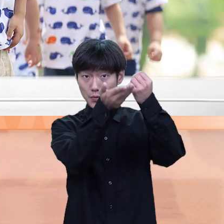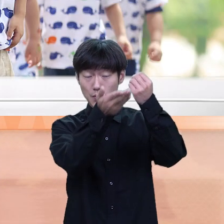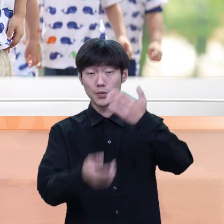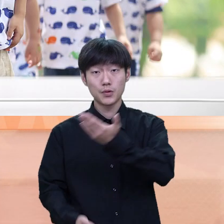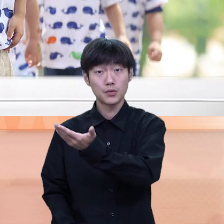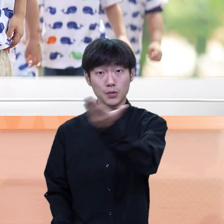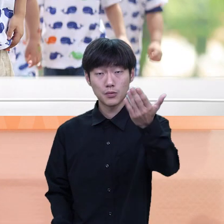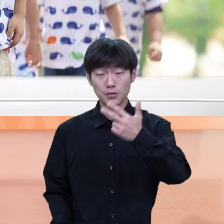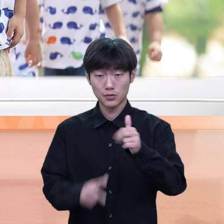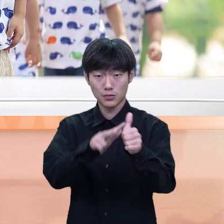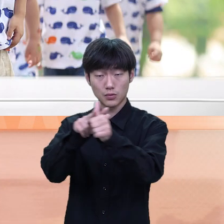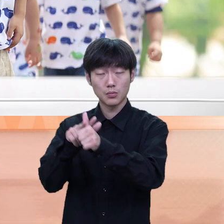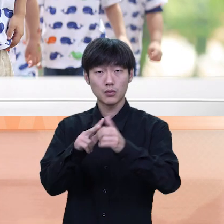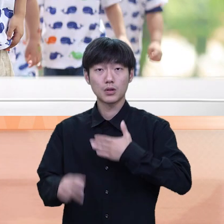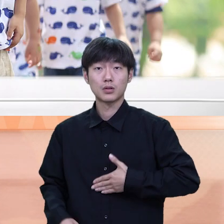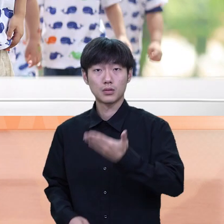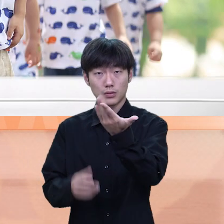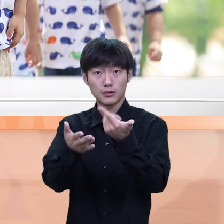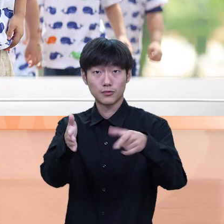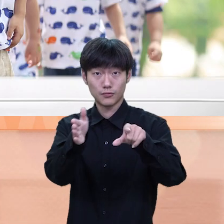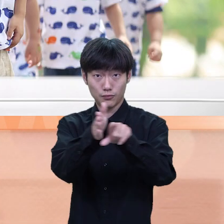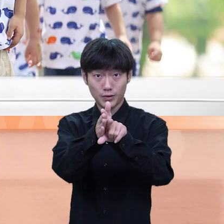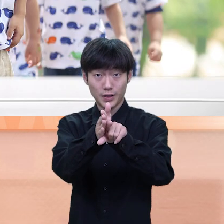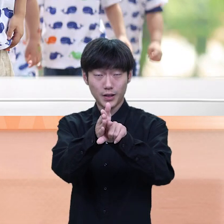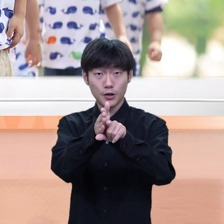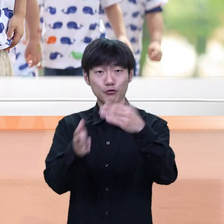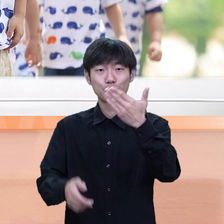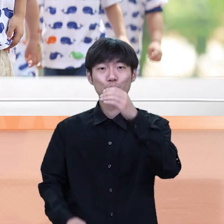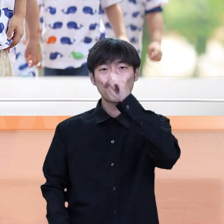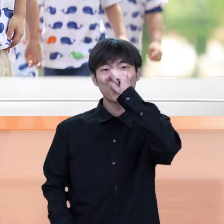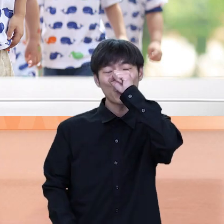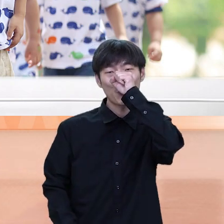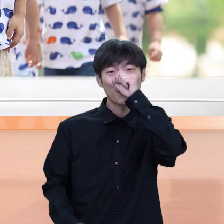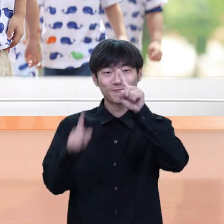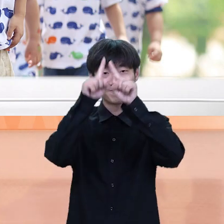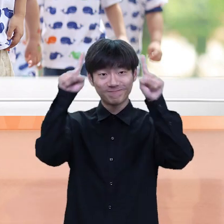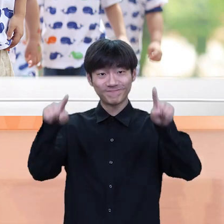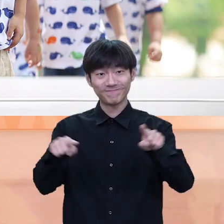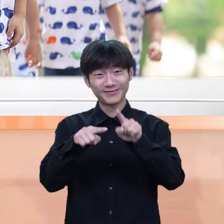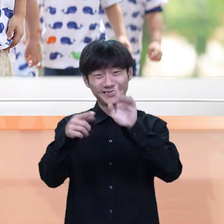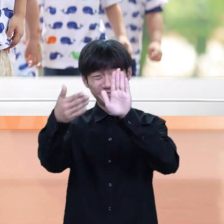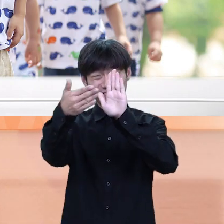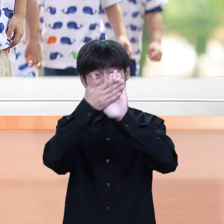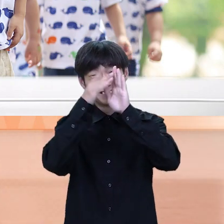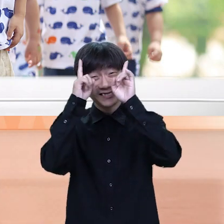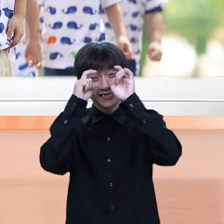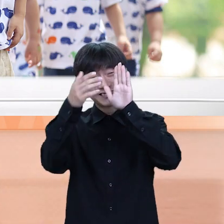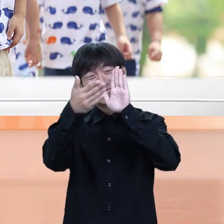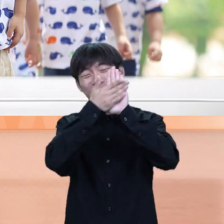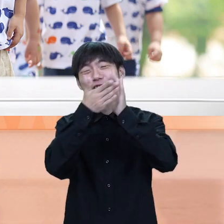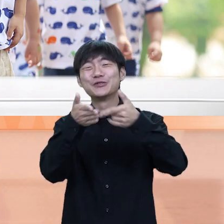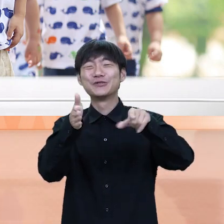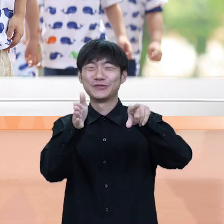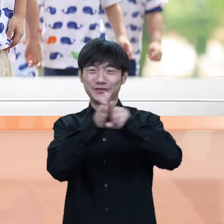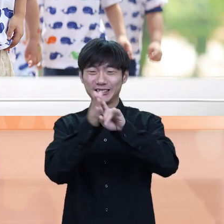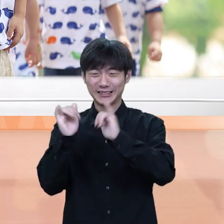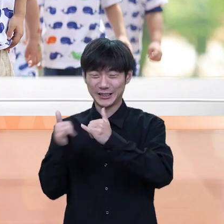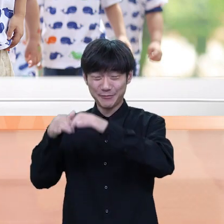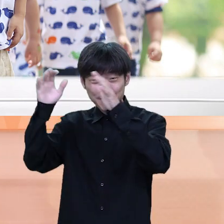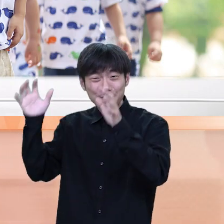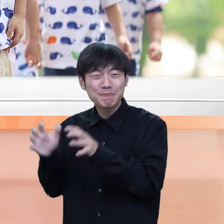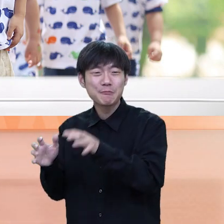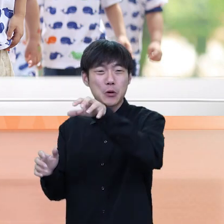매달 구민들에게 유익한 정보를 제공하는 구로가 좋다 소식지. 지난 14일 구로구 곳곳에서